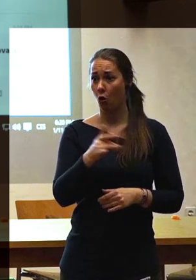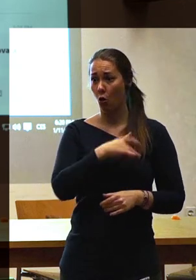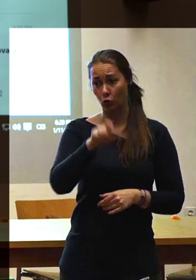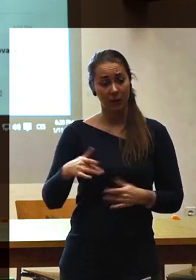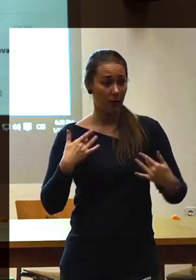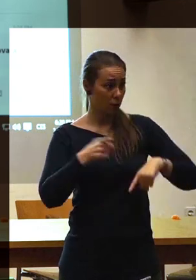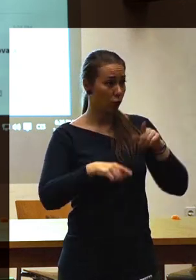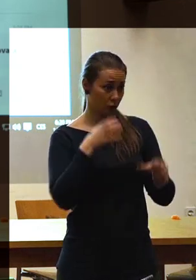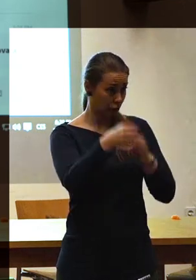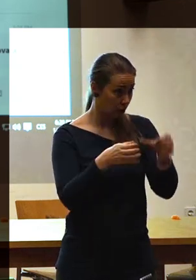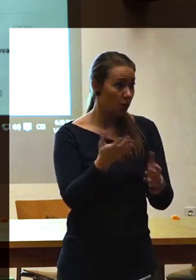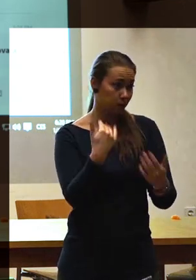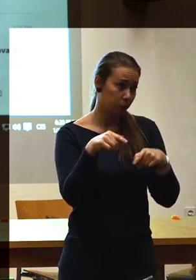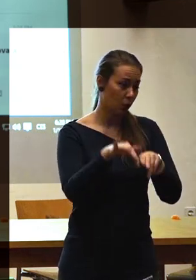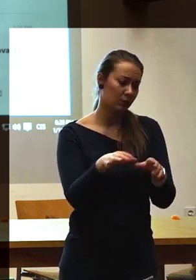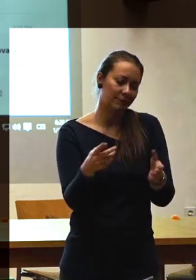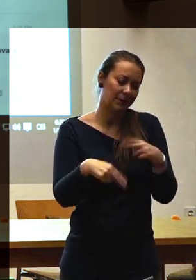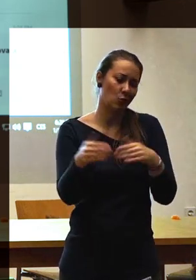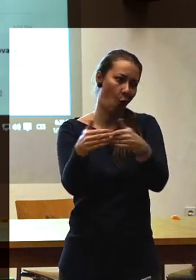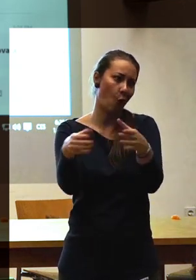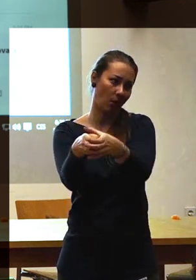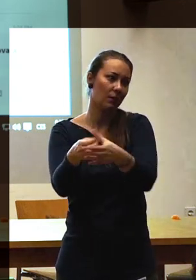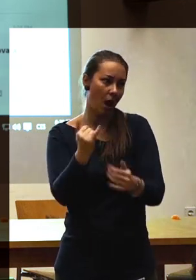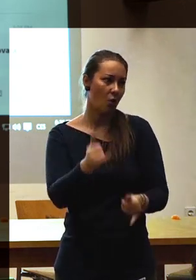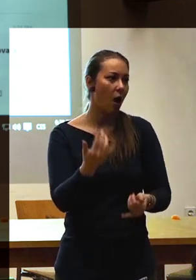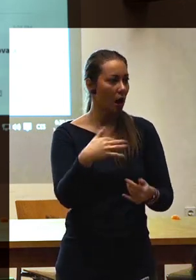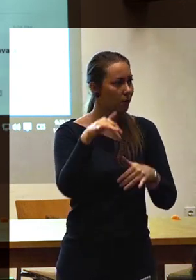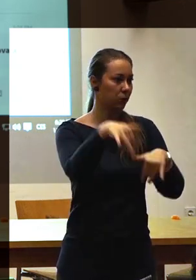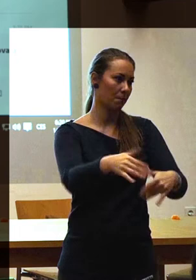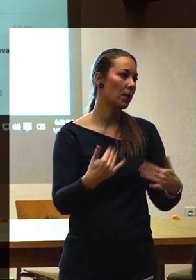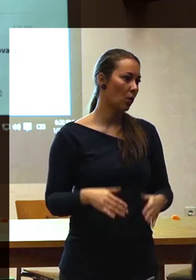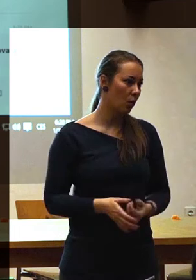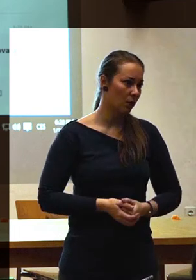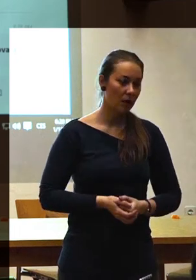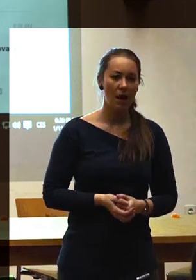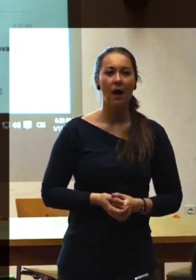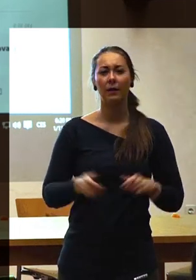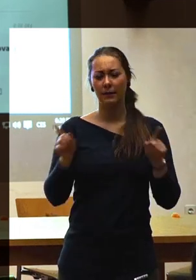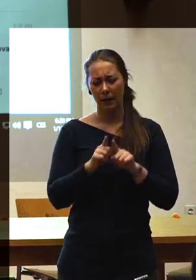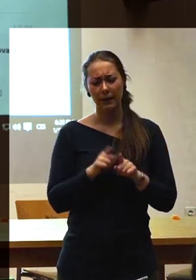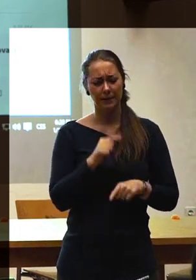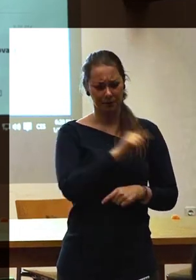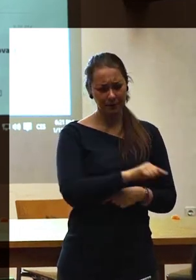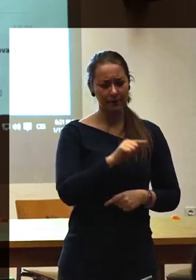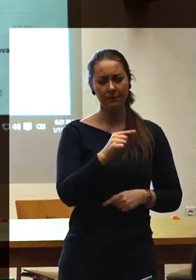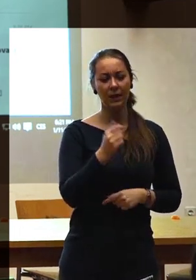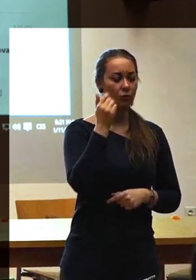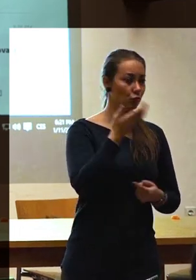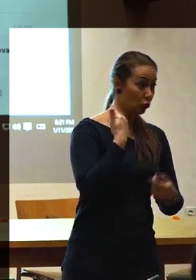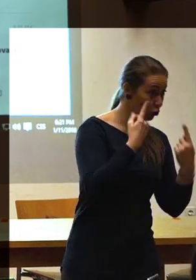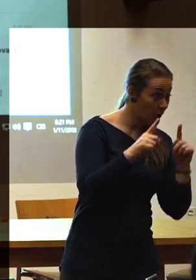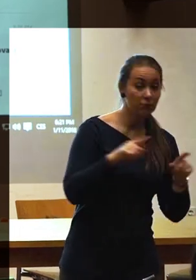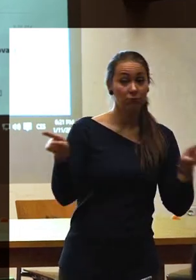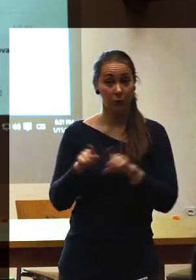postižením izolováni. Později, stejně tak jak v Československu, tak v